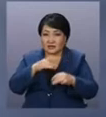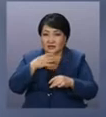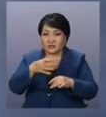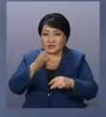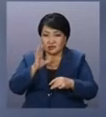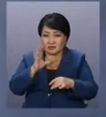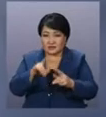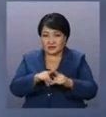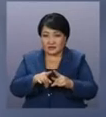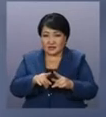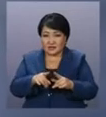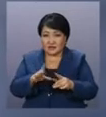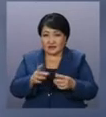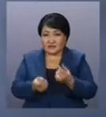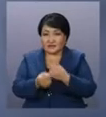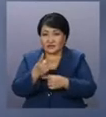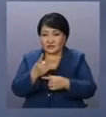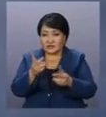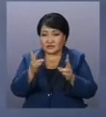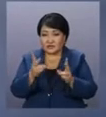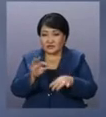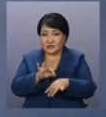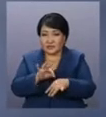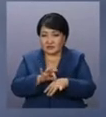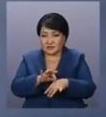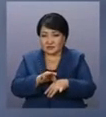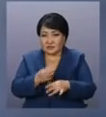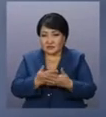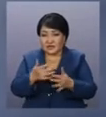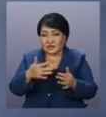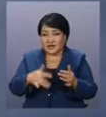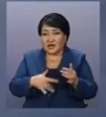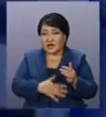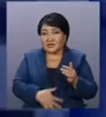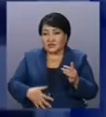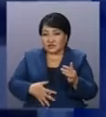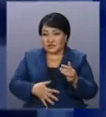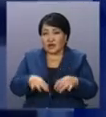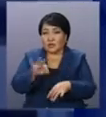түсетін науқастар. Оған жататындар жаңағы іш ауру,